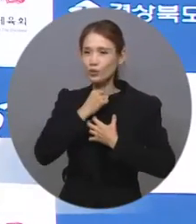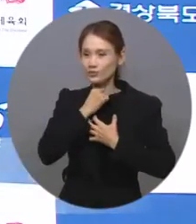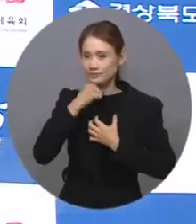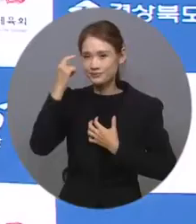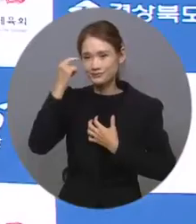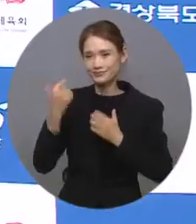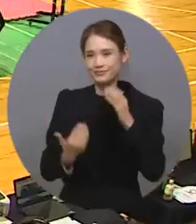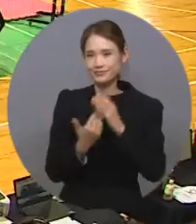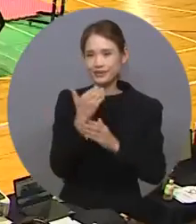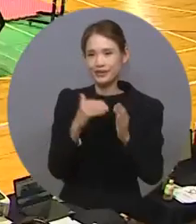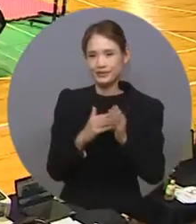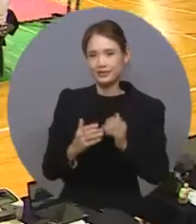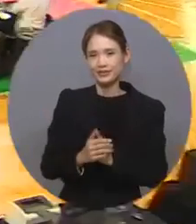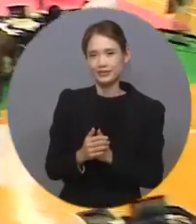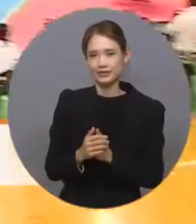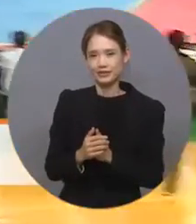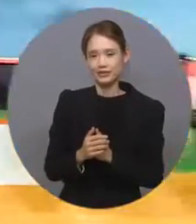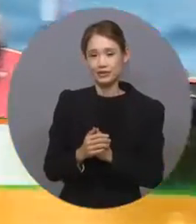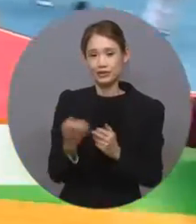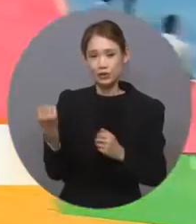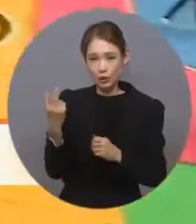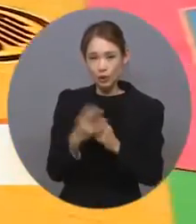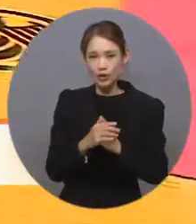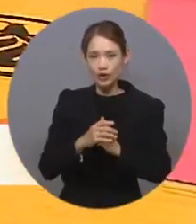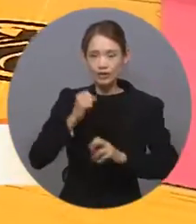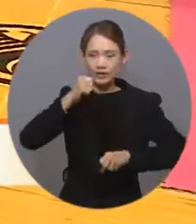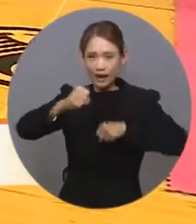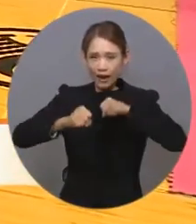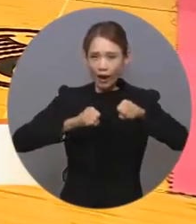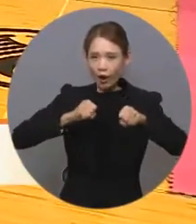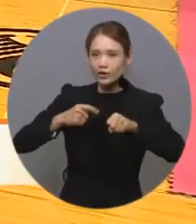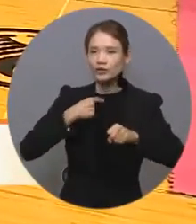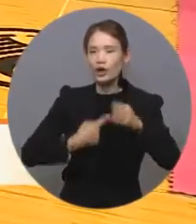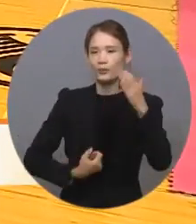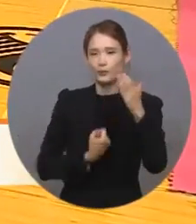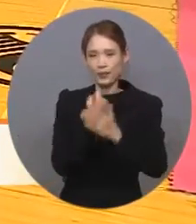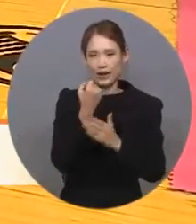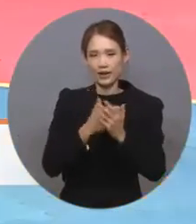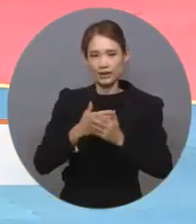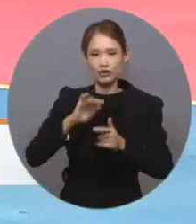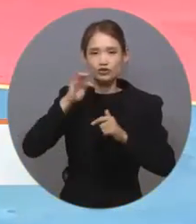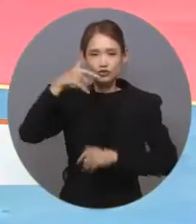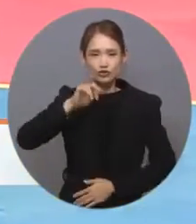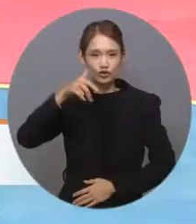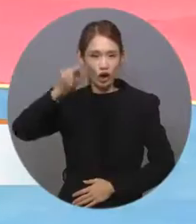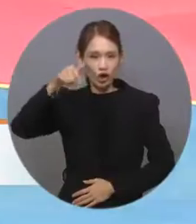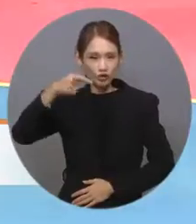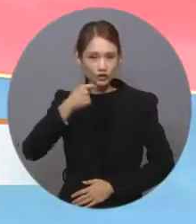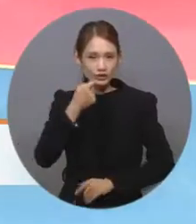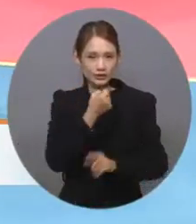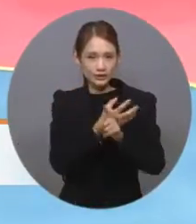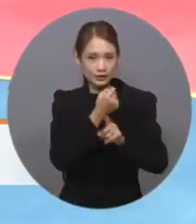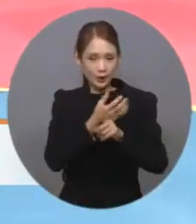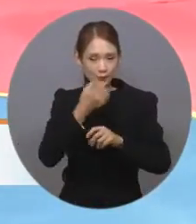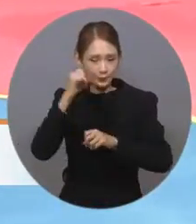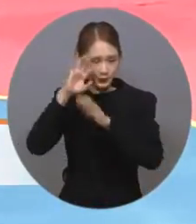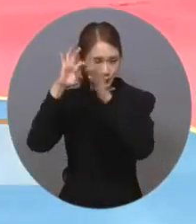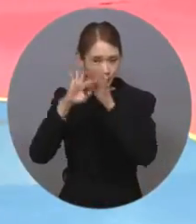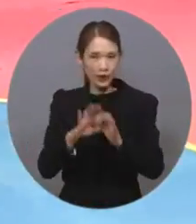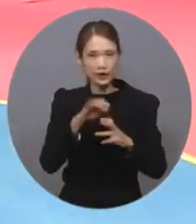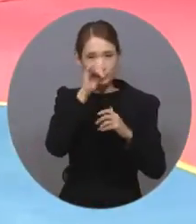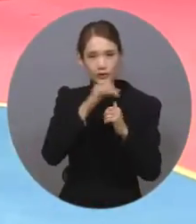생각입니다 이와 함께 태권도 첫 매단 의 주인공 규정 선수의 금빛 발차기 도 이어졌습니다